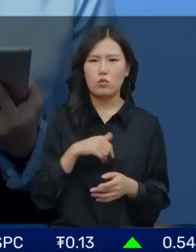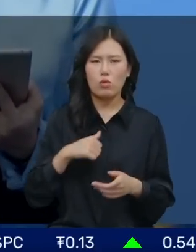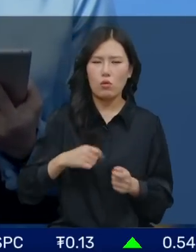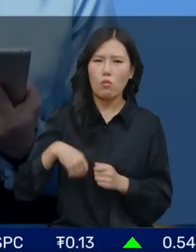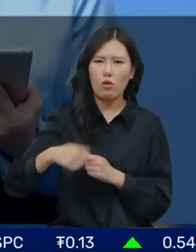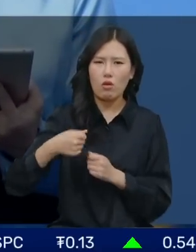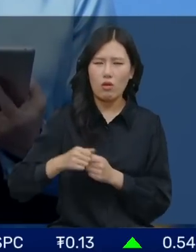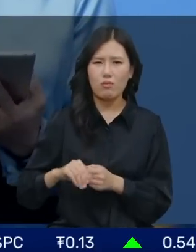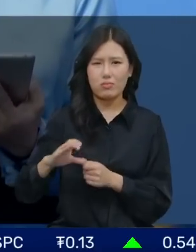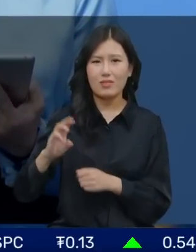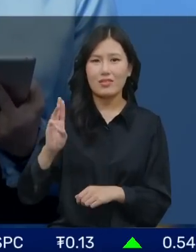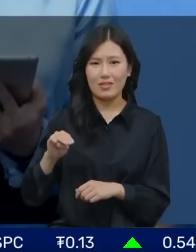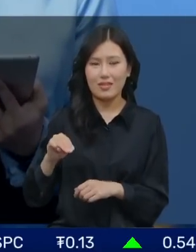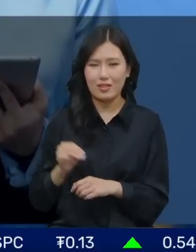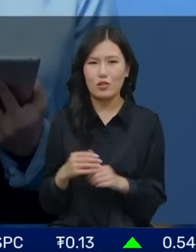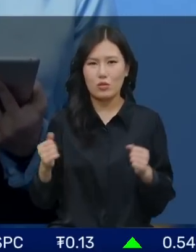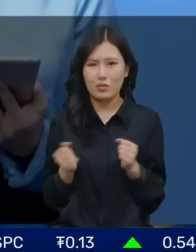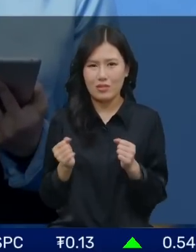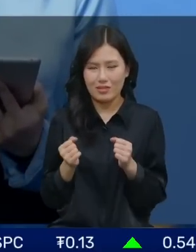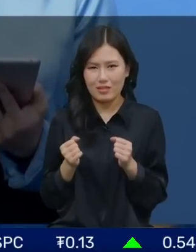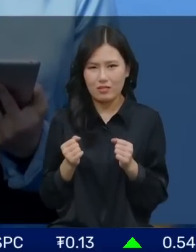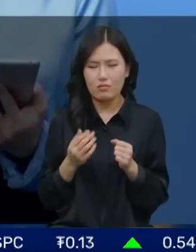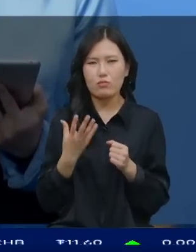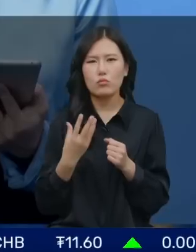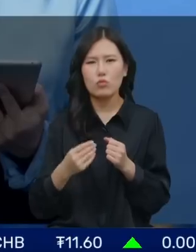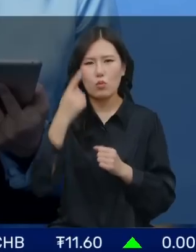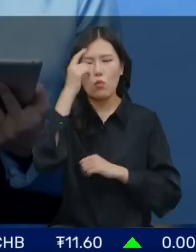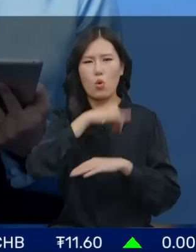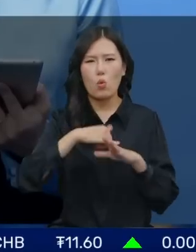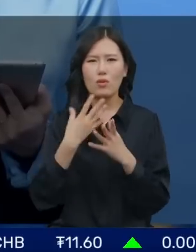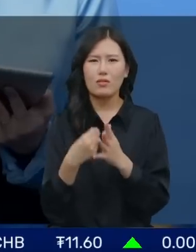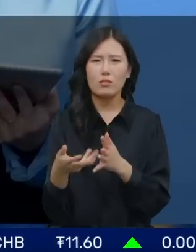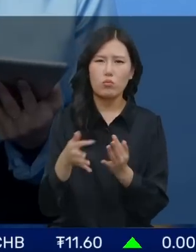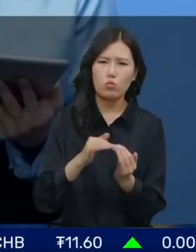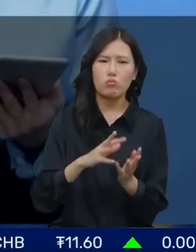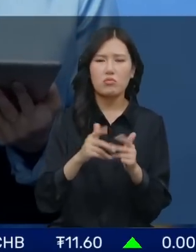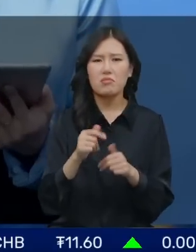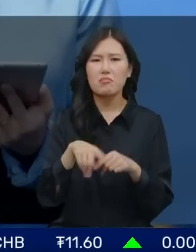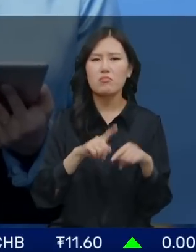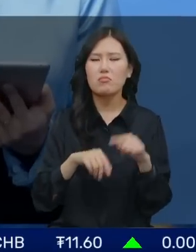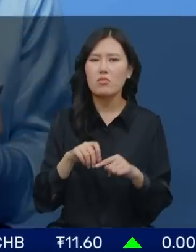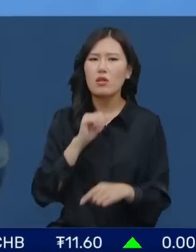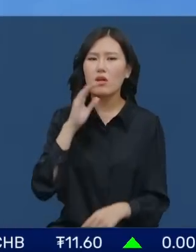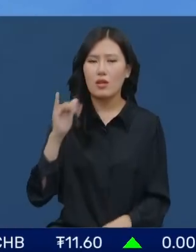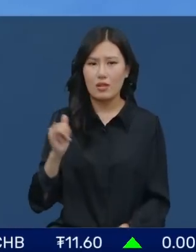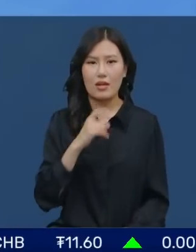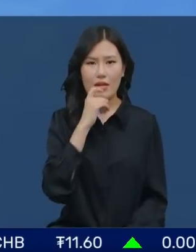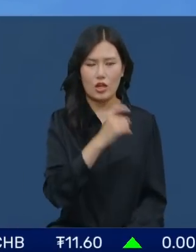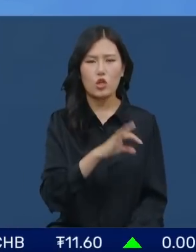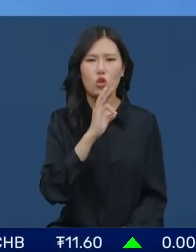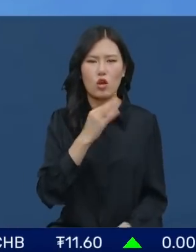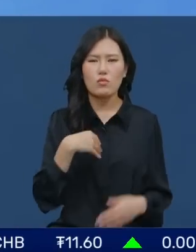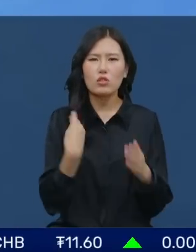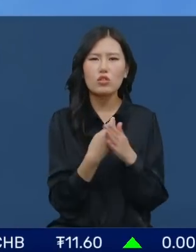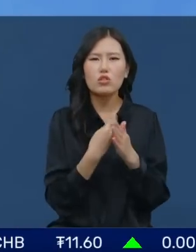шүү дээ. Тэгвэл энэ өвлийн удирал нь улс их орны одоо эдийн засагт яаж нөлөөлдөг юм бэ? Тэгэхээр хамгийн энгийн чинь эсвэл